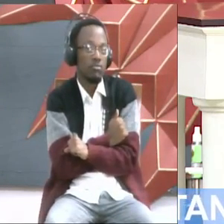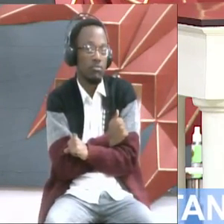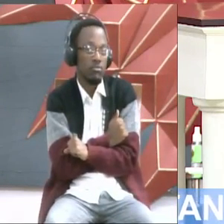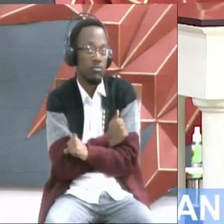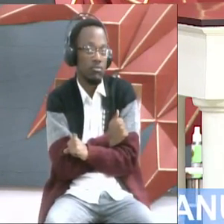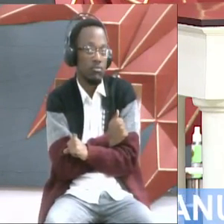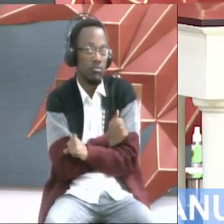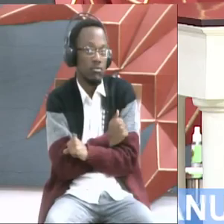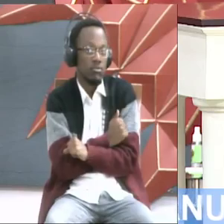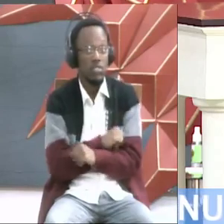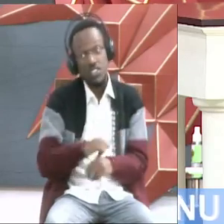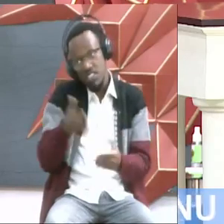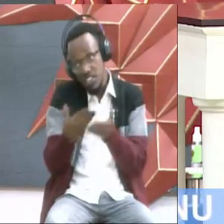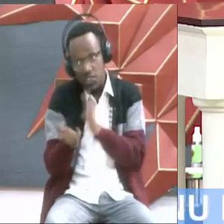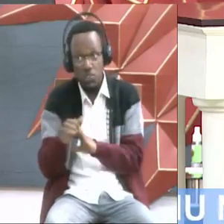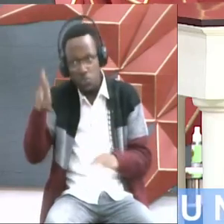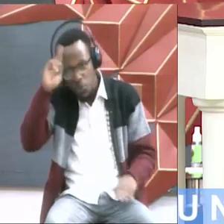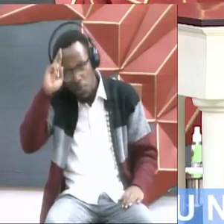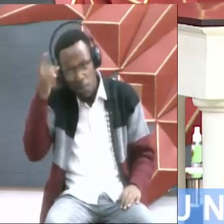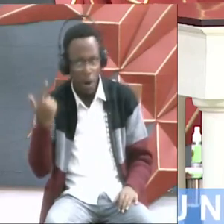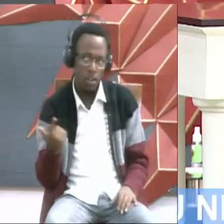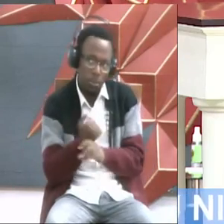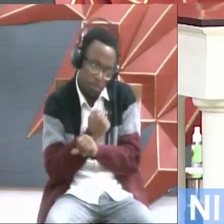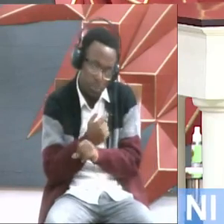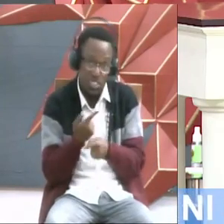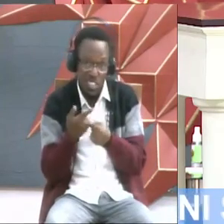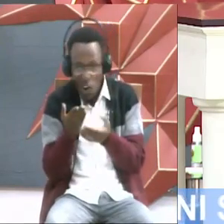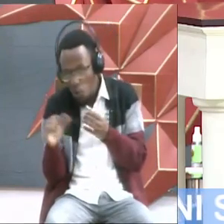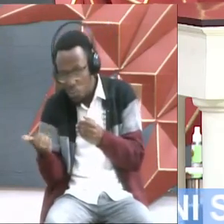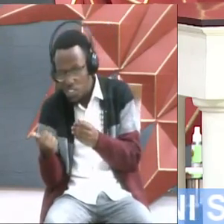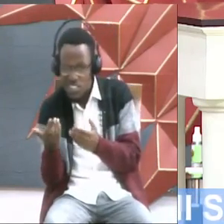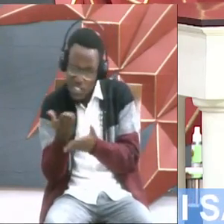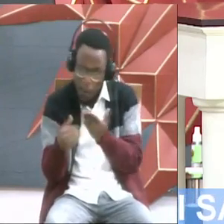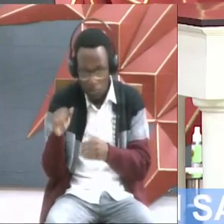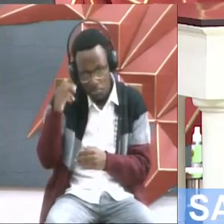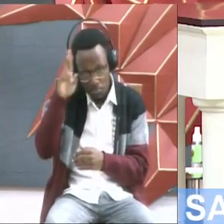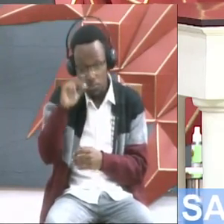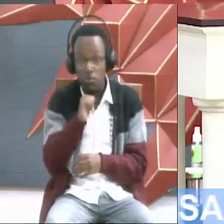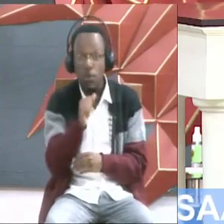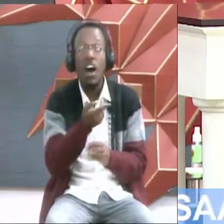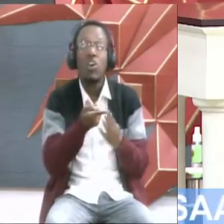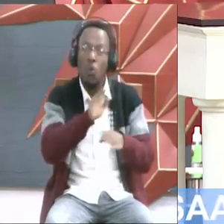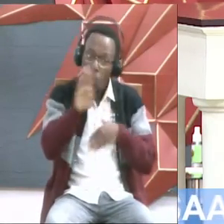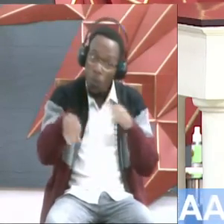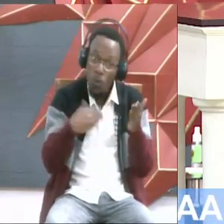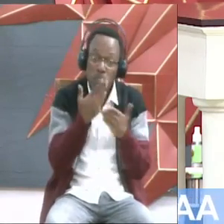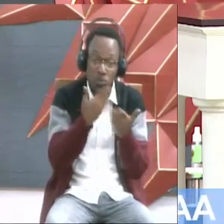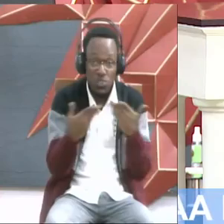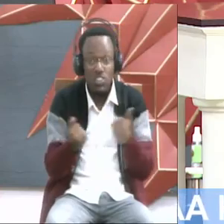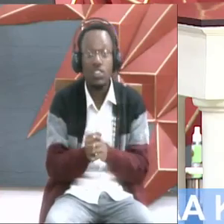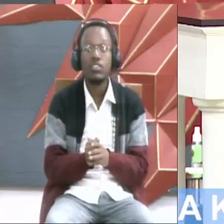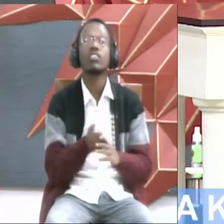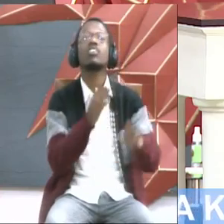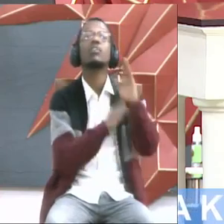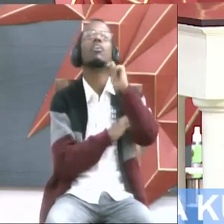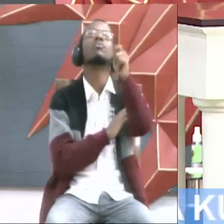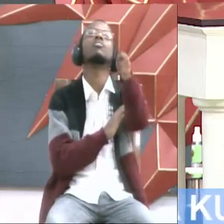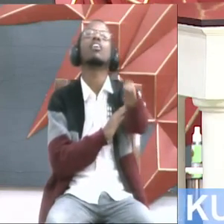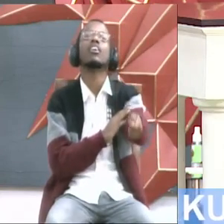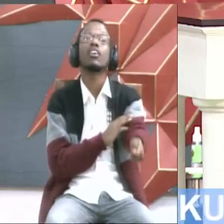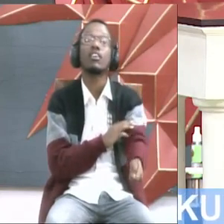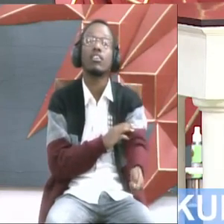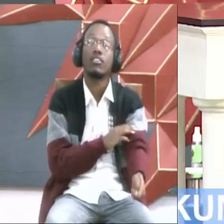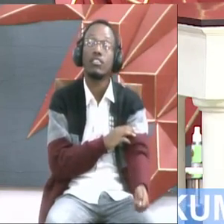nous manquons. Il y a des choses que nous avons dit. Il y a des choses que nous avons dit. Mais toutes les